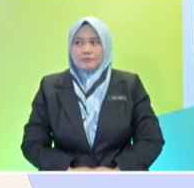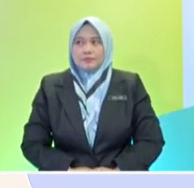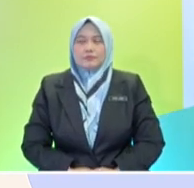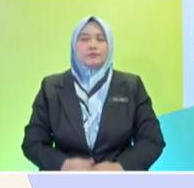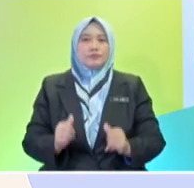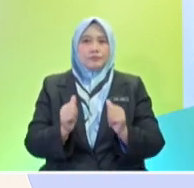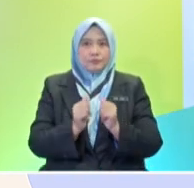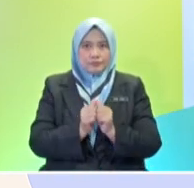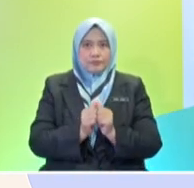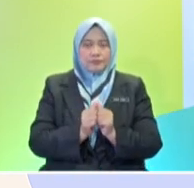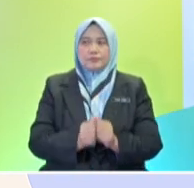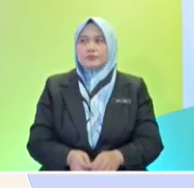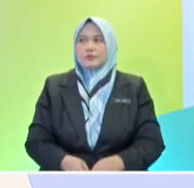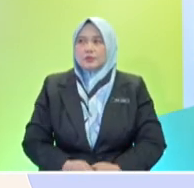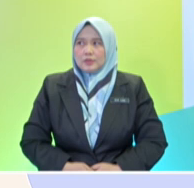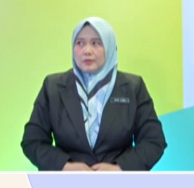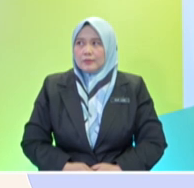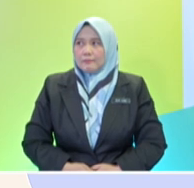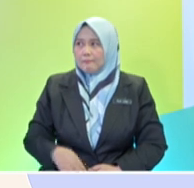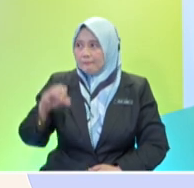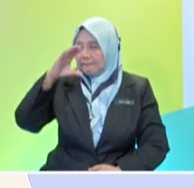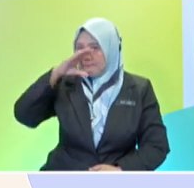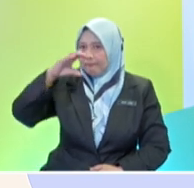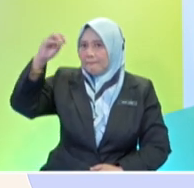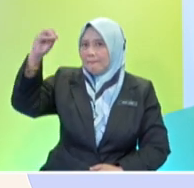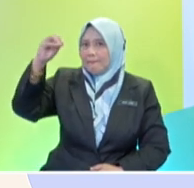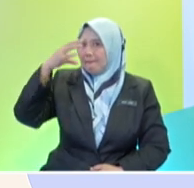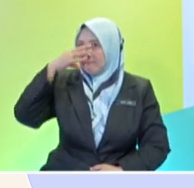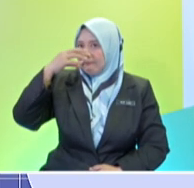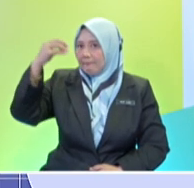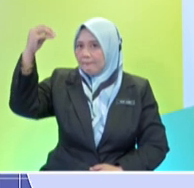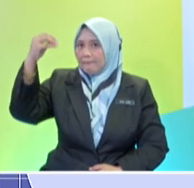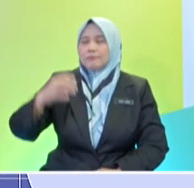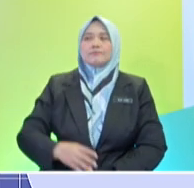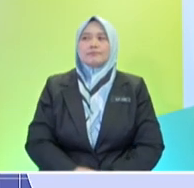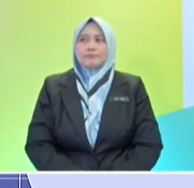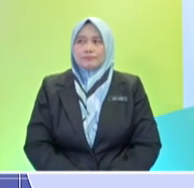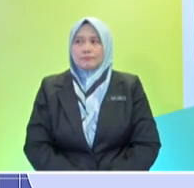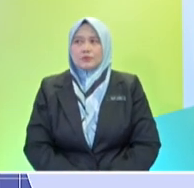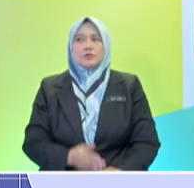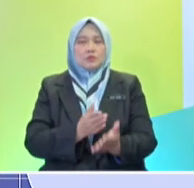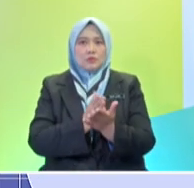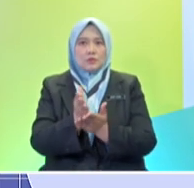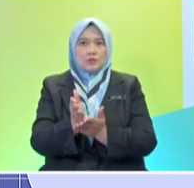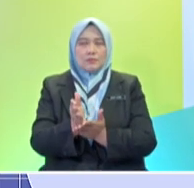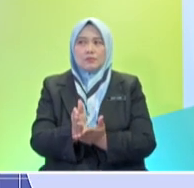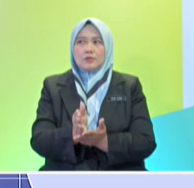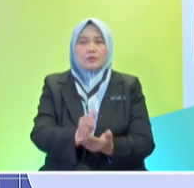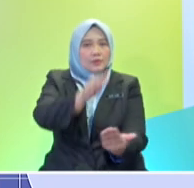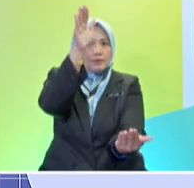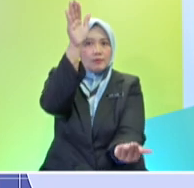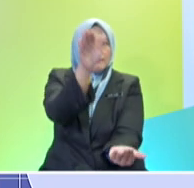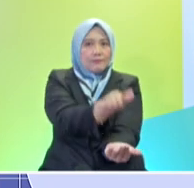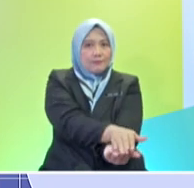sumbu. Bahagian utama pada badak sumbu ialah sumbunya. Seterusnya, kita tengok pula apa nama haiwan ini,